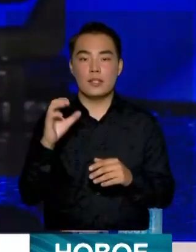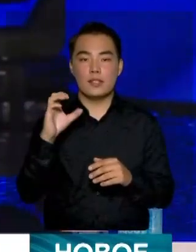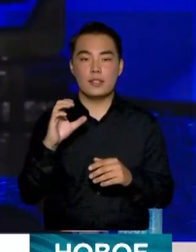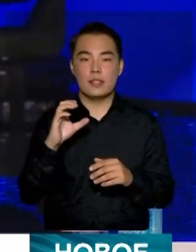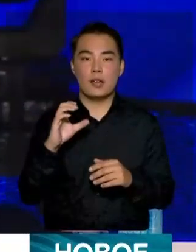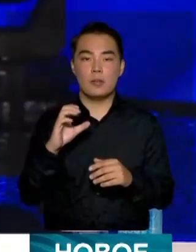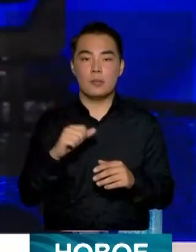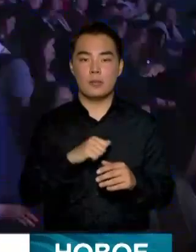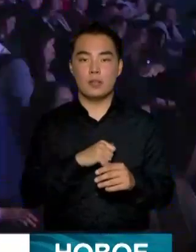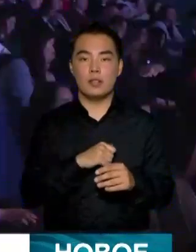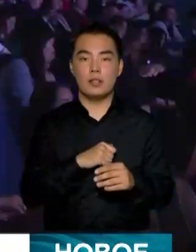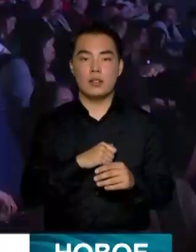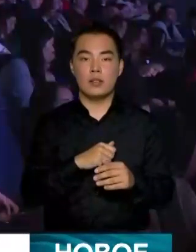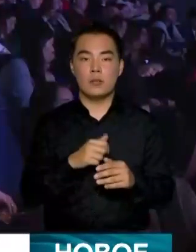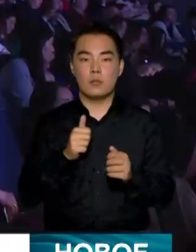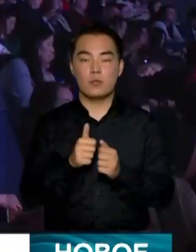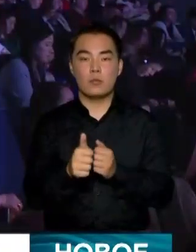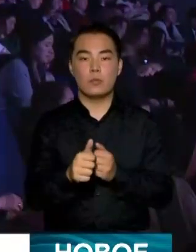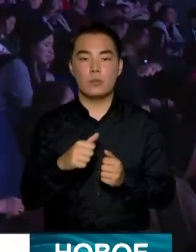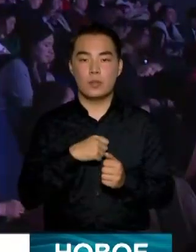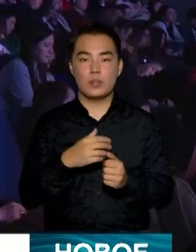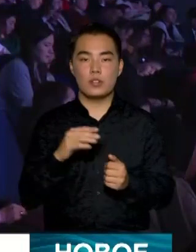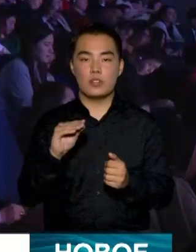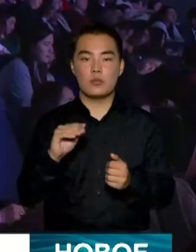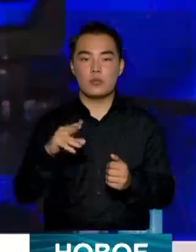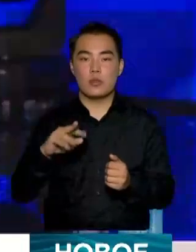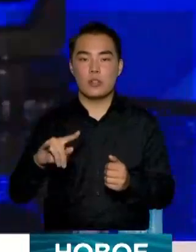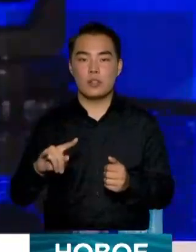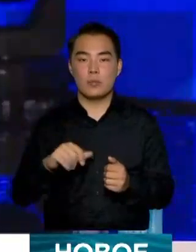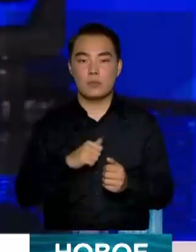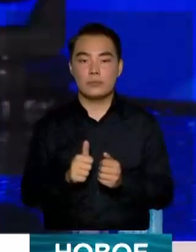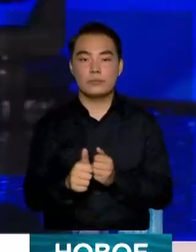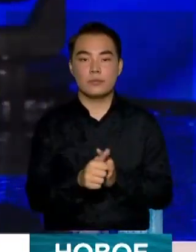сетку отечественных медиа ворвался и наш телеканал «Жибек Жолы».